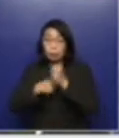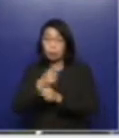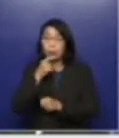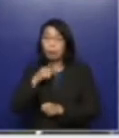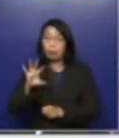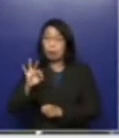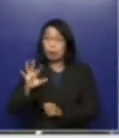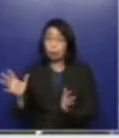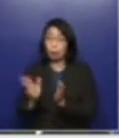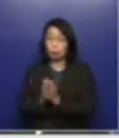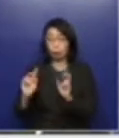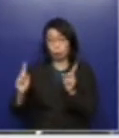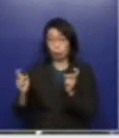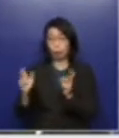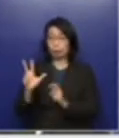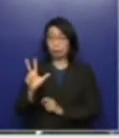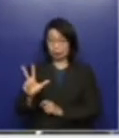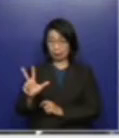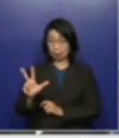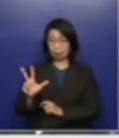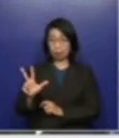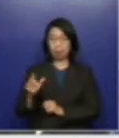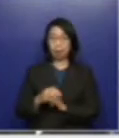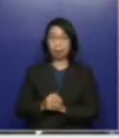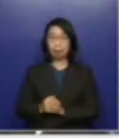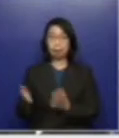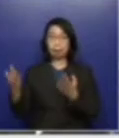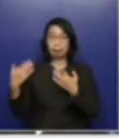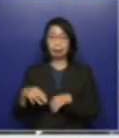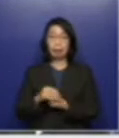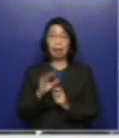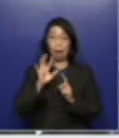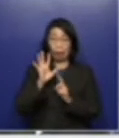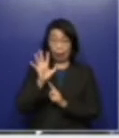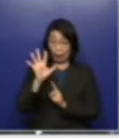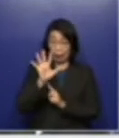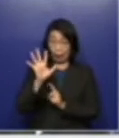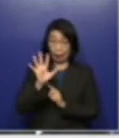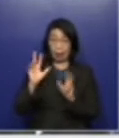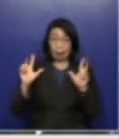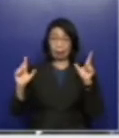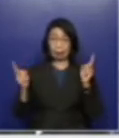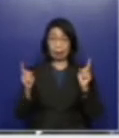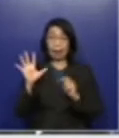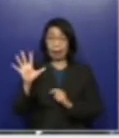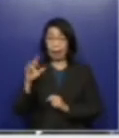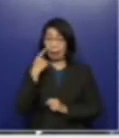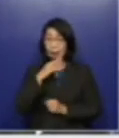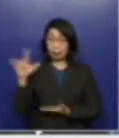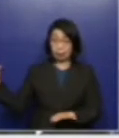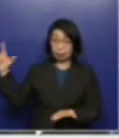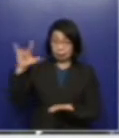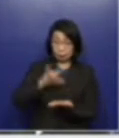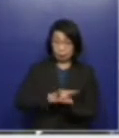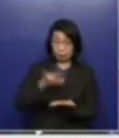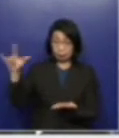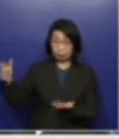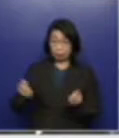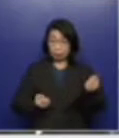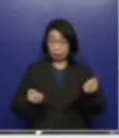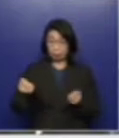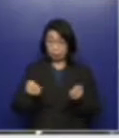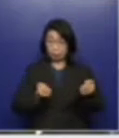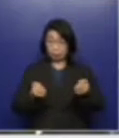านครับผู้ควบคุมยานพาหนะหรือเจ้าหน้าที่ประจำยานพาหนะที่จำเป็นต้องเดินทางเข้ามาในราชอาณ